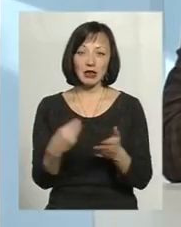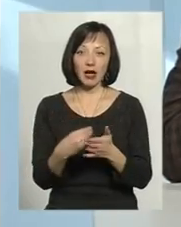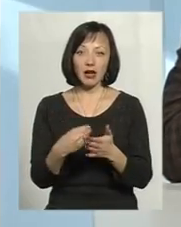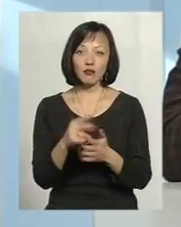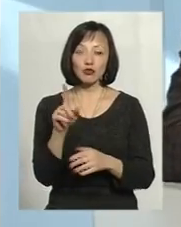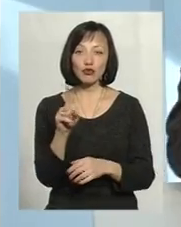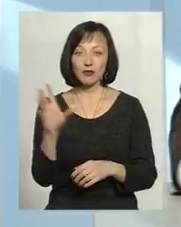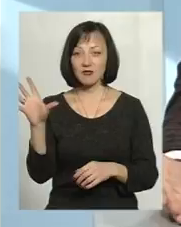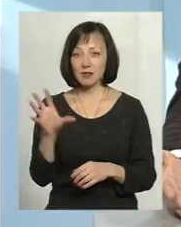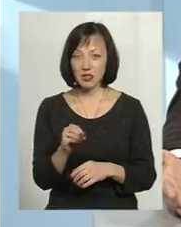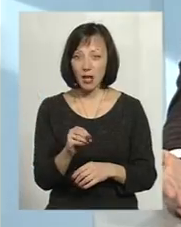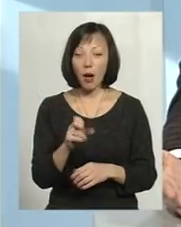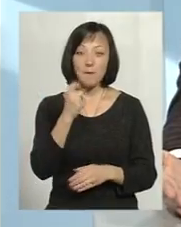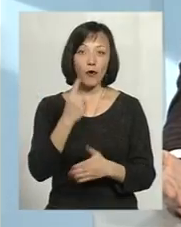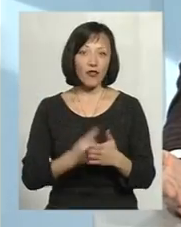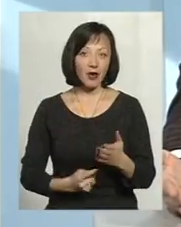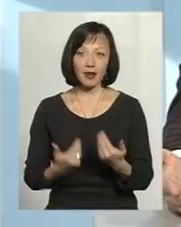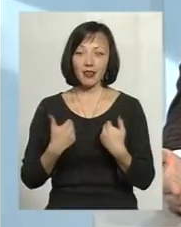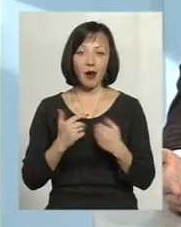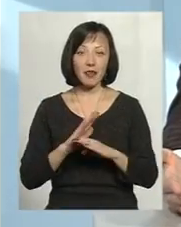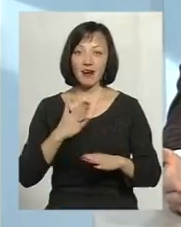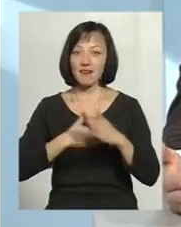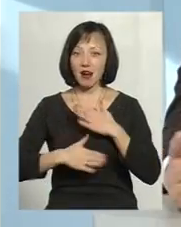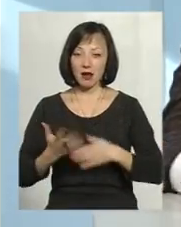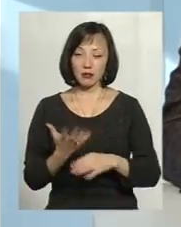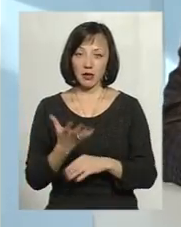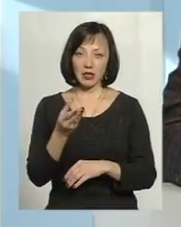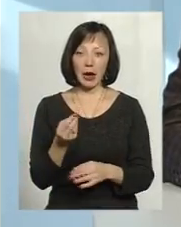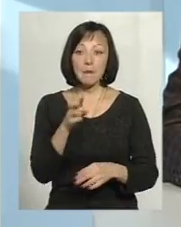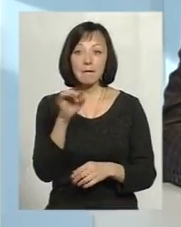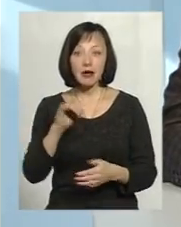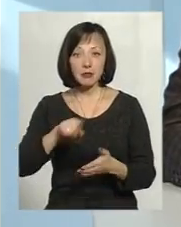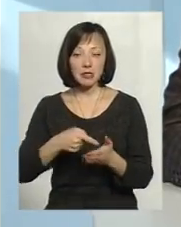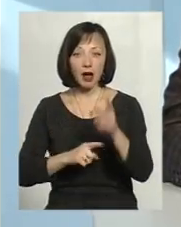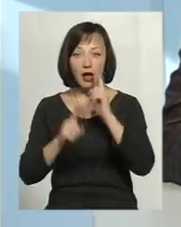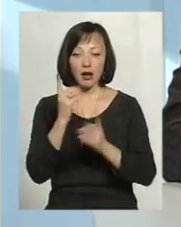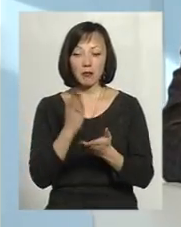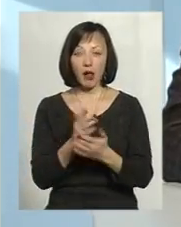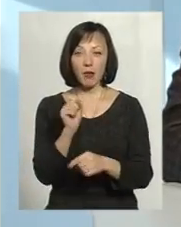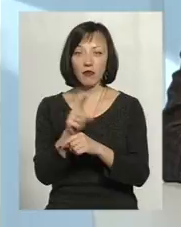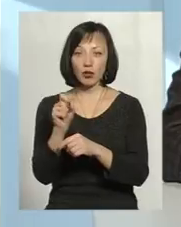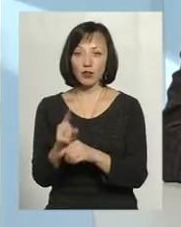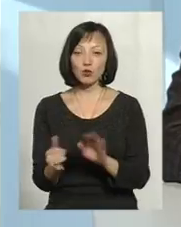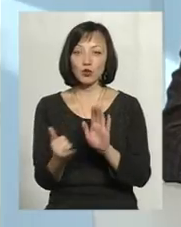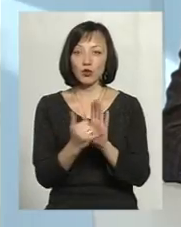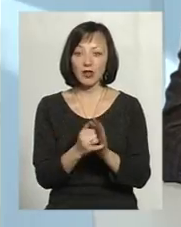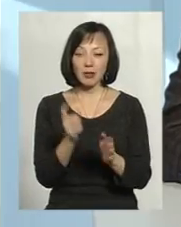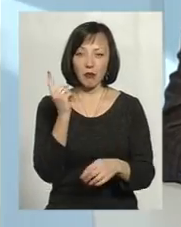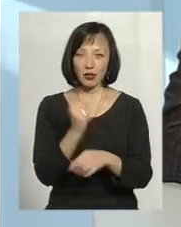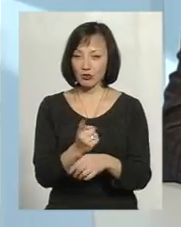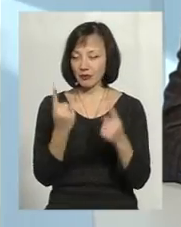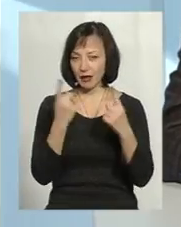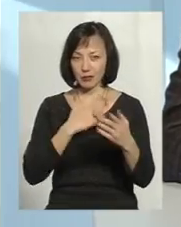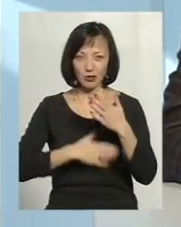всі. Ну, повірте, що нам не в радість за них платити. Якби міська рада мала повноваження встановити мораторій, вона би з